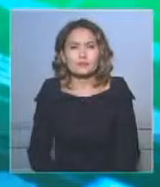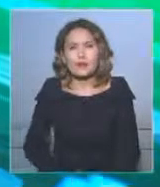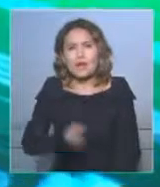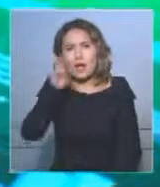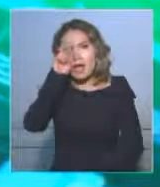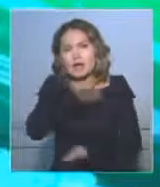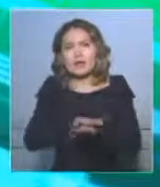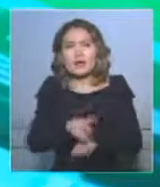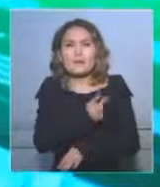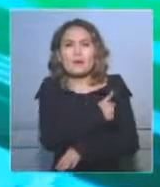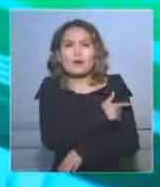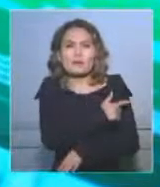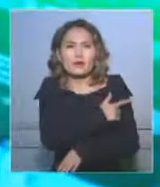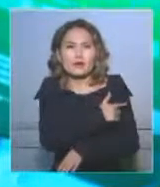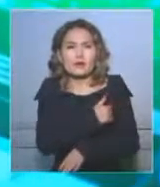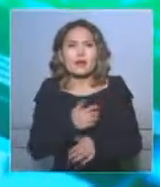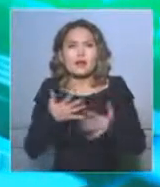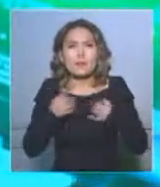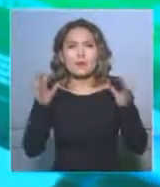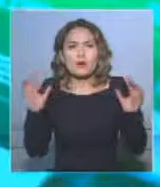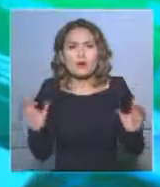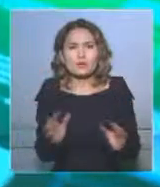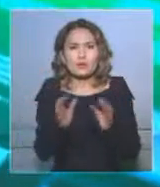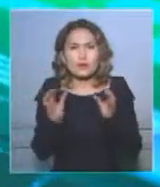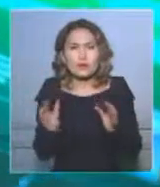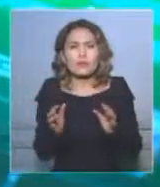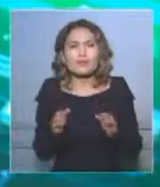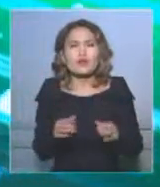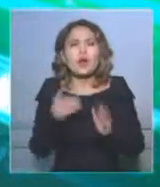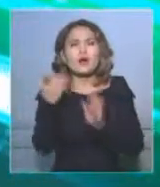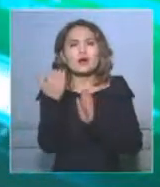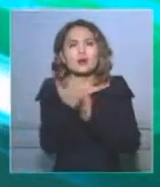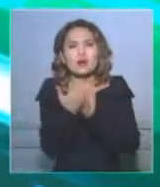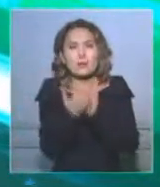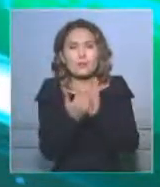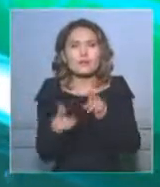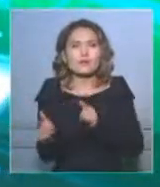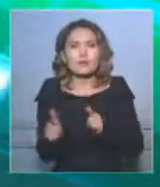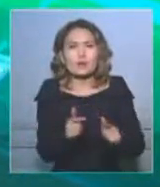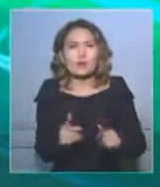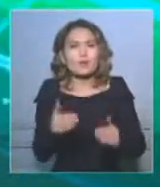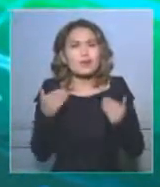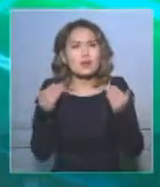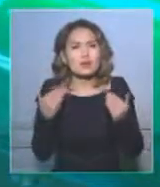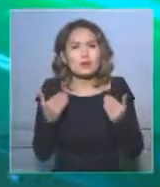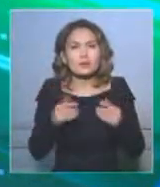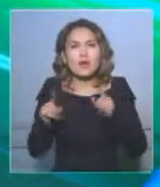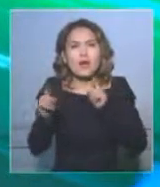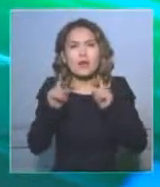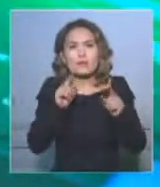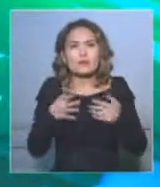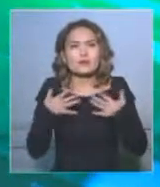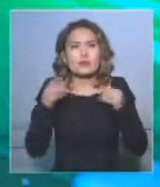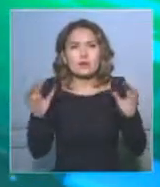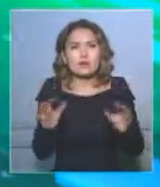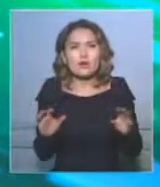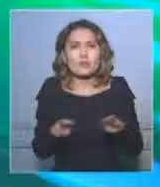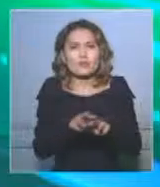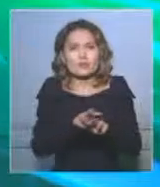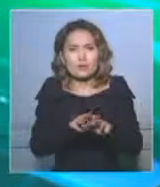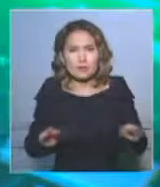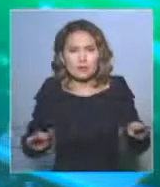Елімізде медициналық сақтандыру жүйесін енгізу бойынша жол картасы әзірленді. Бұл туралы бүгін орталық коммуникациялар брифингінде денсаулық